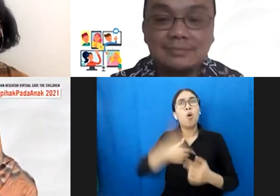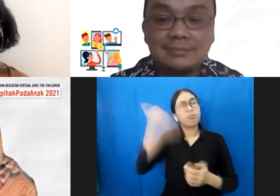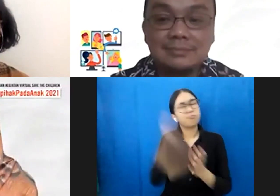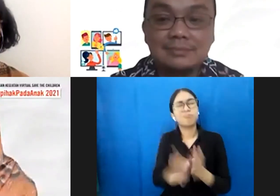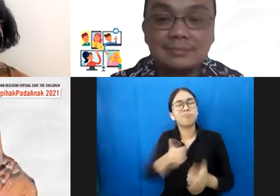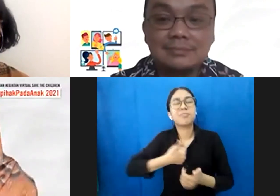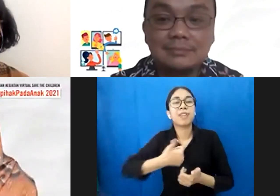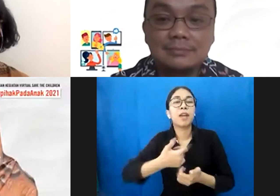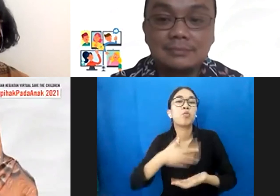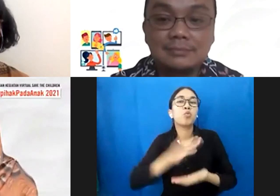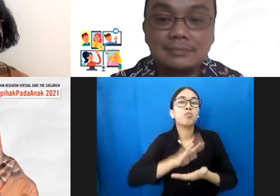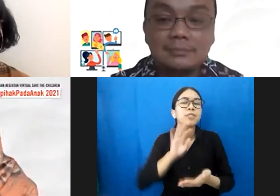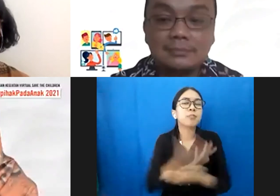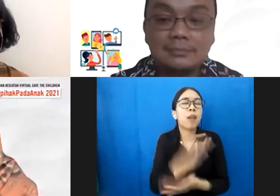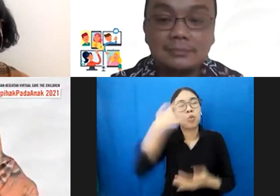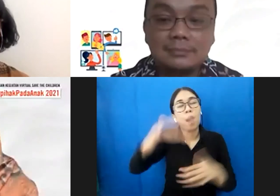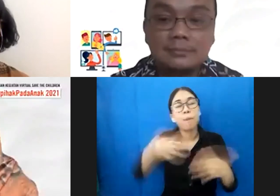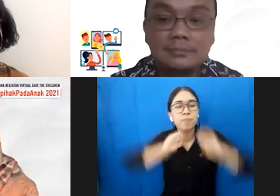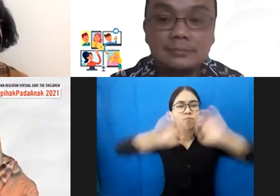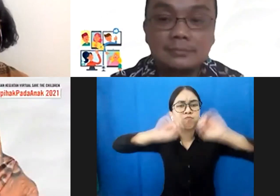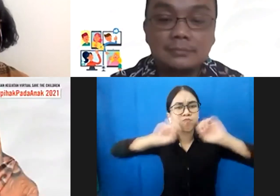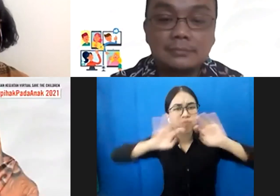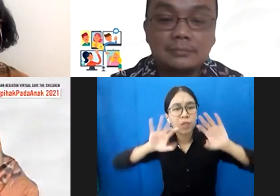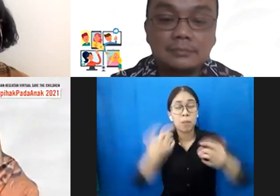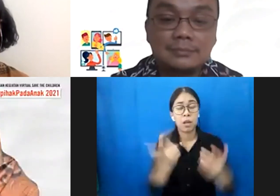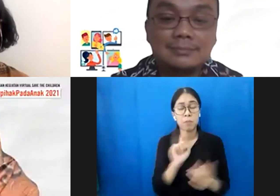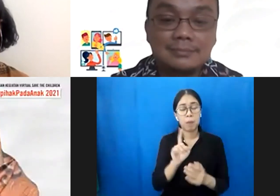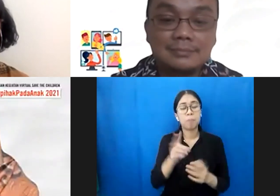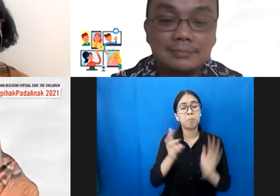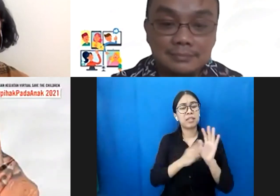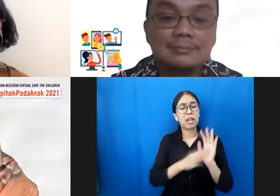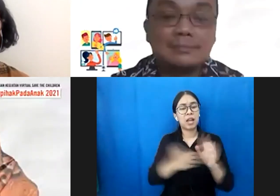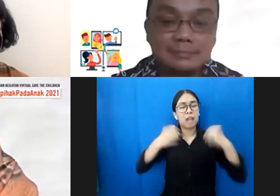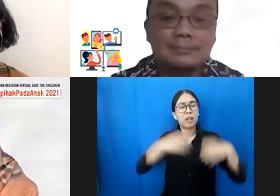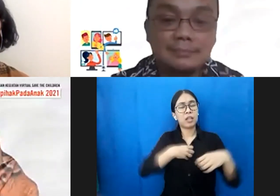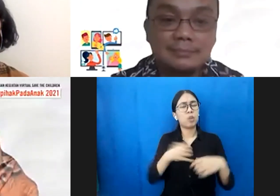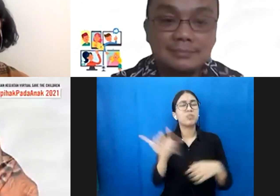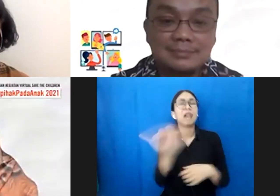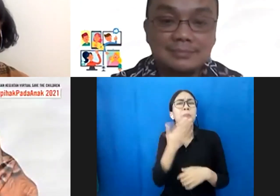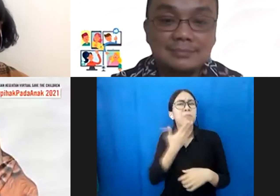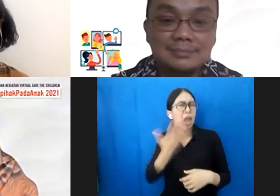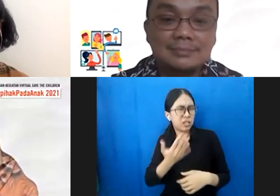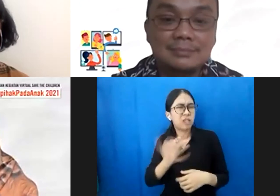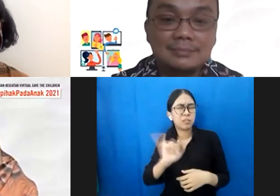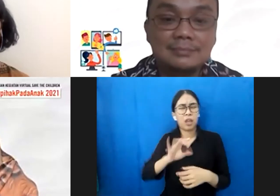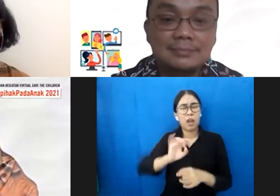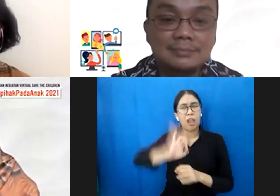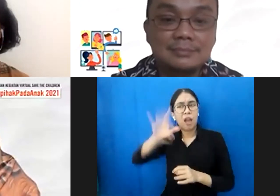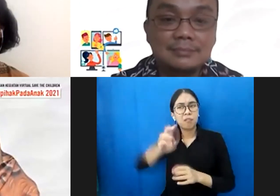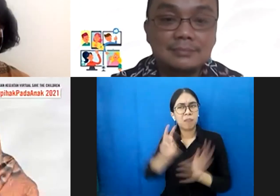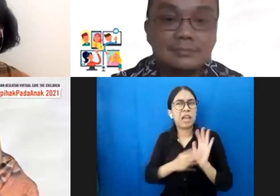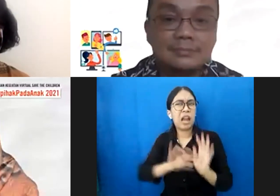saya untuk sosialisasi gitu. Untuk sosialisasi bahwa masalah kesehatan jiwa itu biasa aja kok sama dengan yang lain gitu, tidak harus menjadi masalah